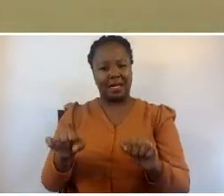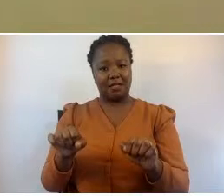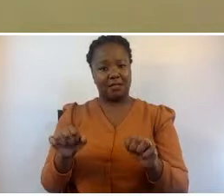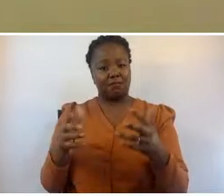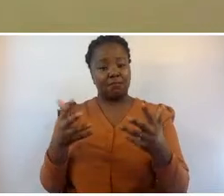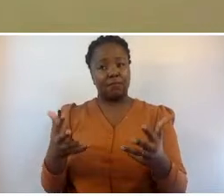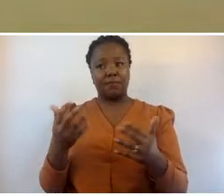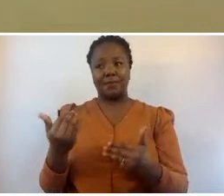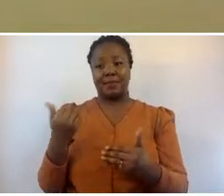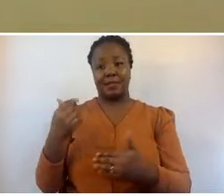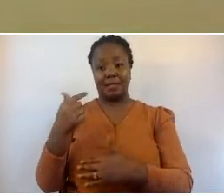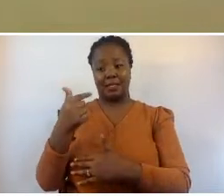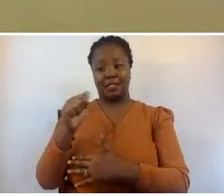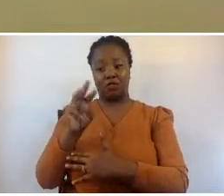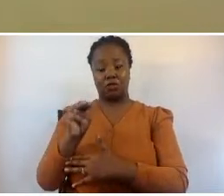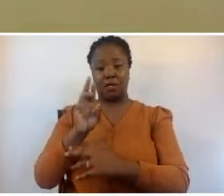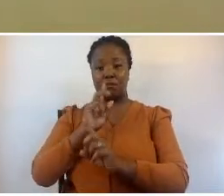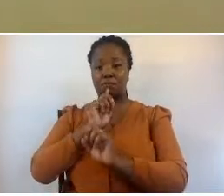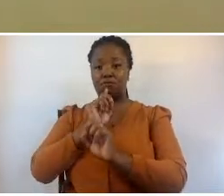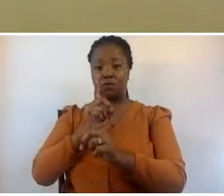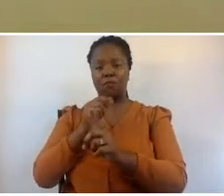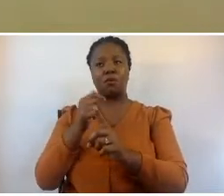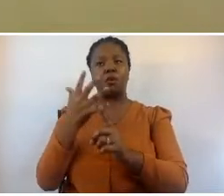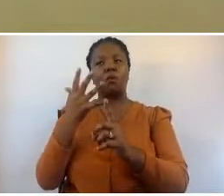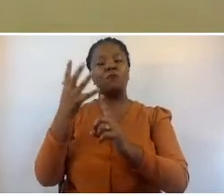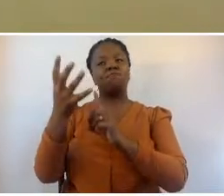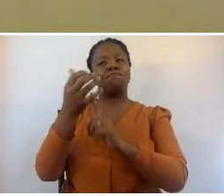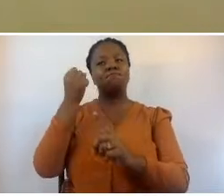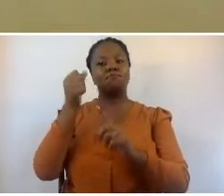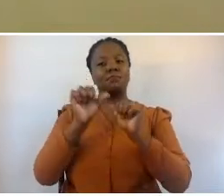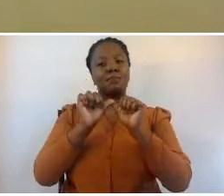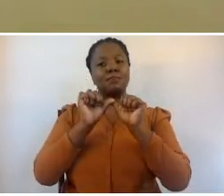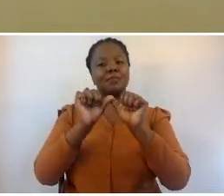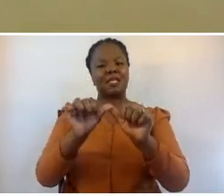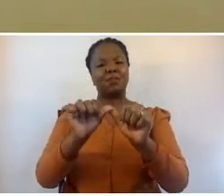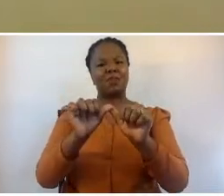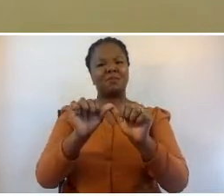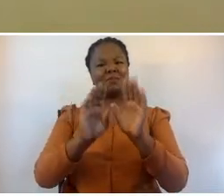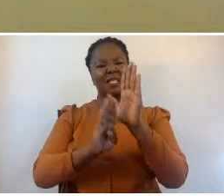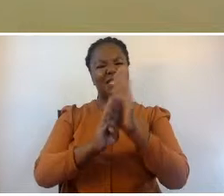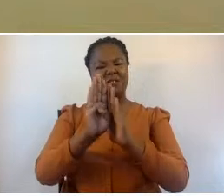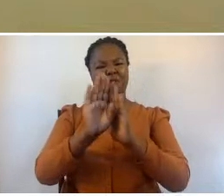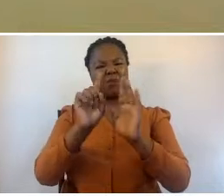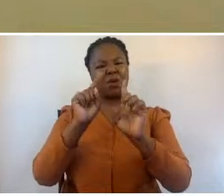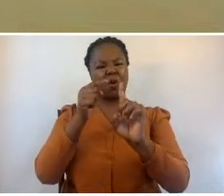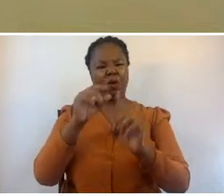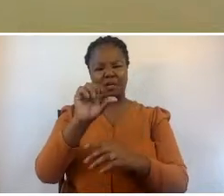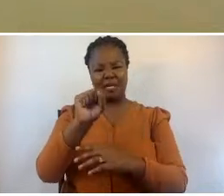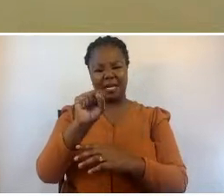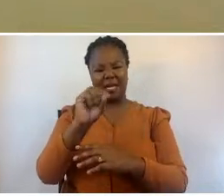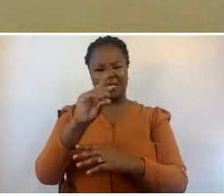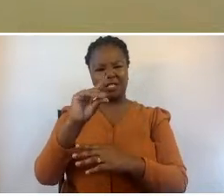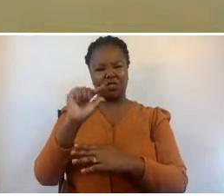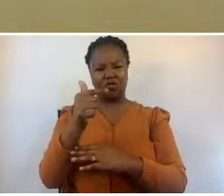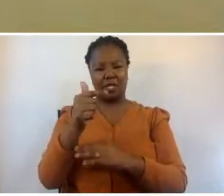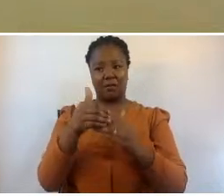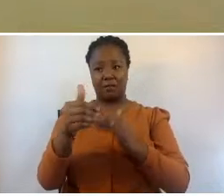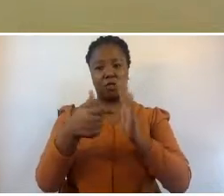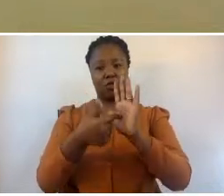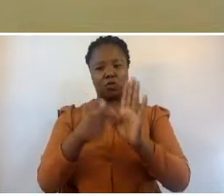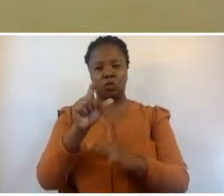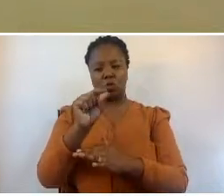enseignants handicapés. Le rapport GEM mesure les progrès réalisés en vue d'atteindre l'objectif de développement durable numéro 4, comme souligné dans le cadre d'action